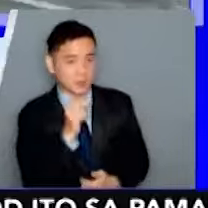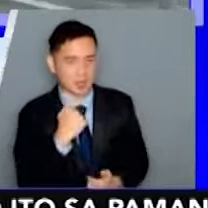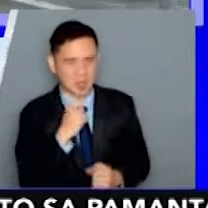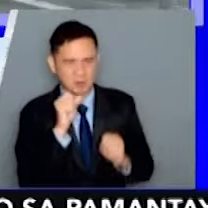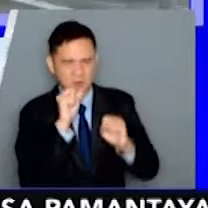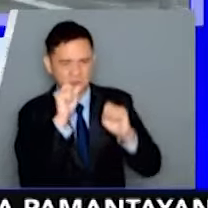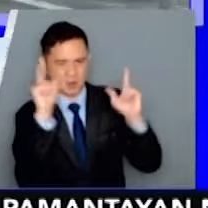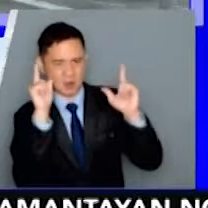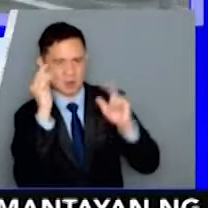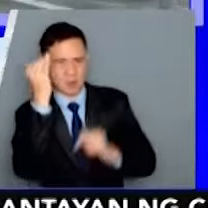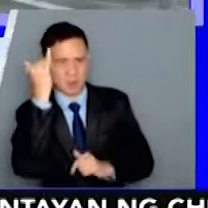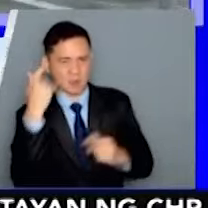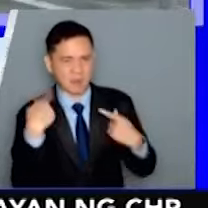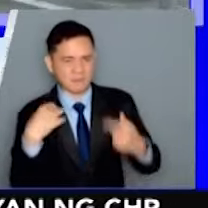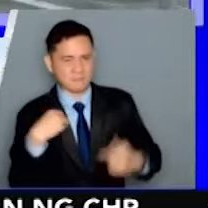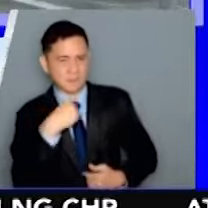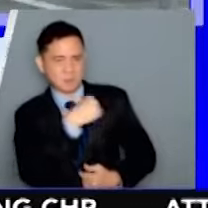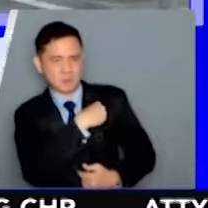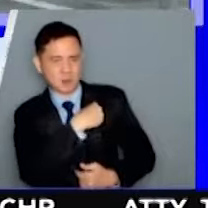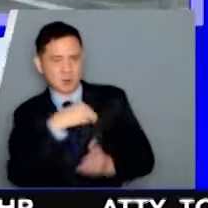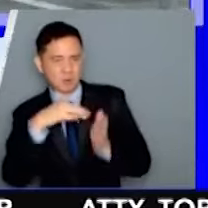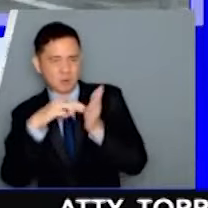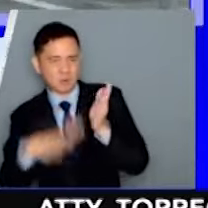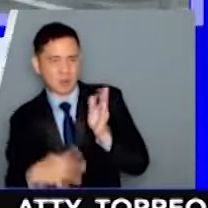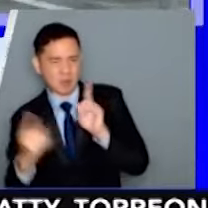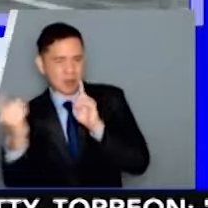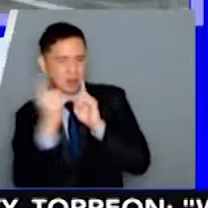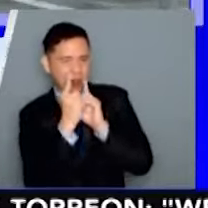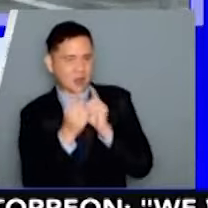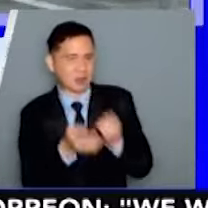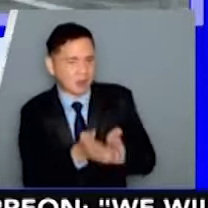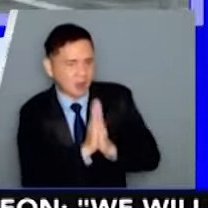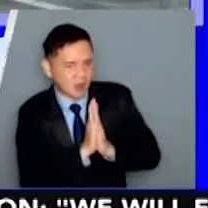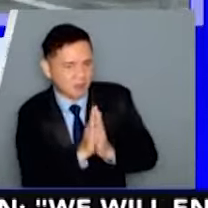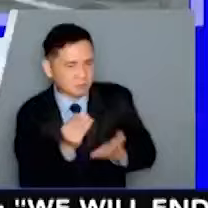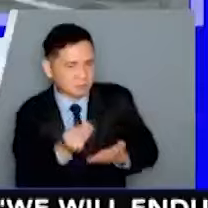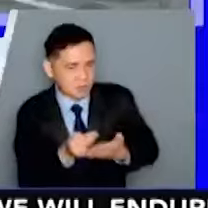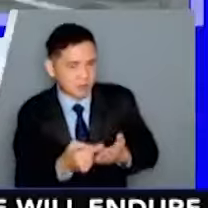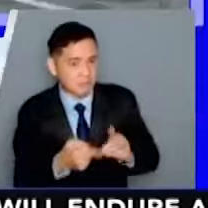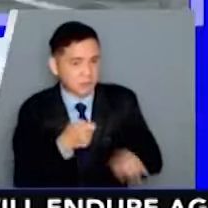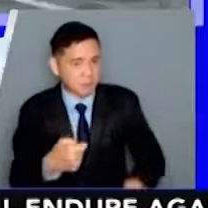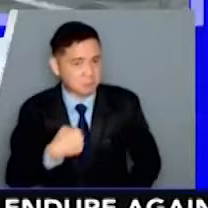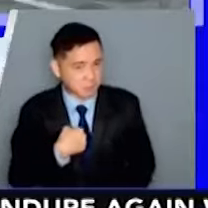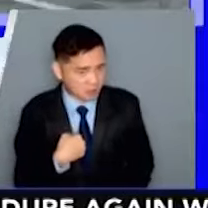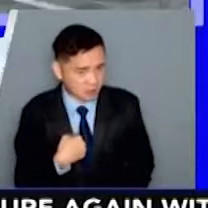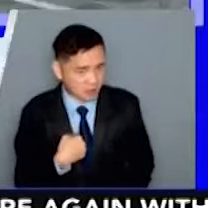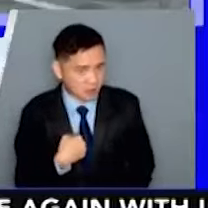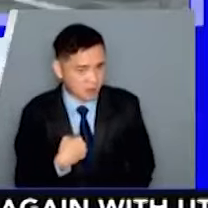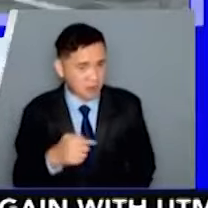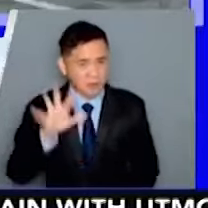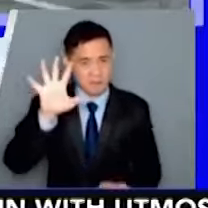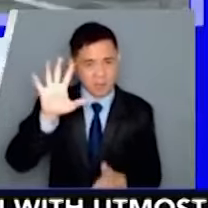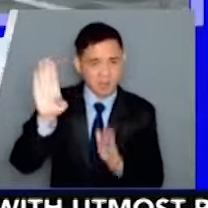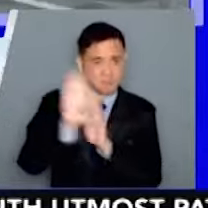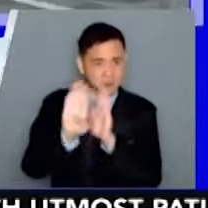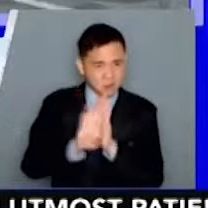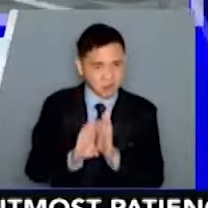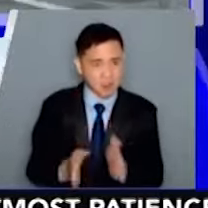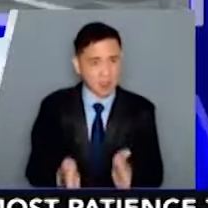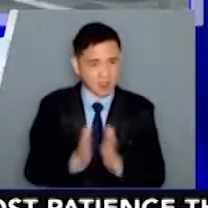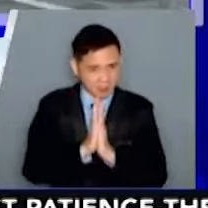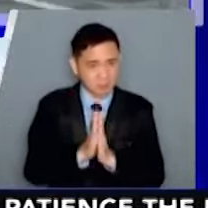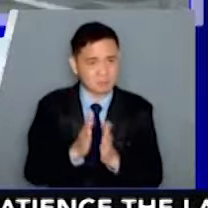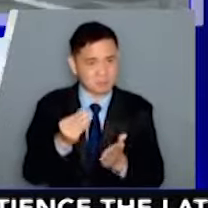miyembro ng House na humihingi. Hinihingi nila yung 5 billion, parte ng 5 billion na